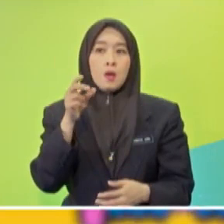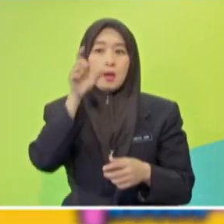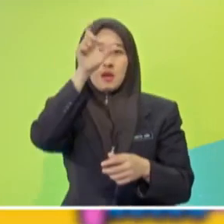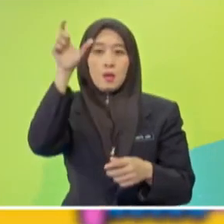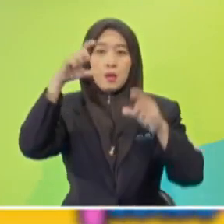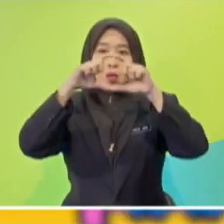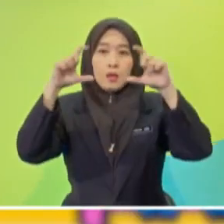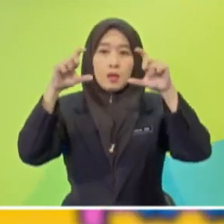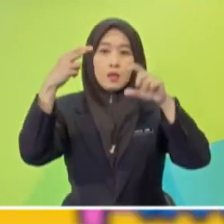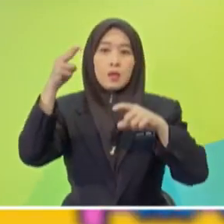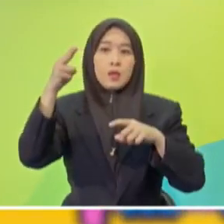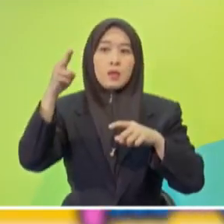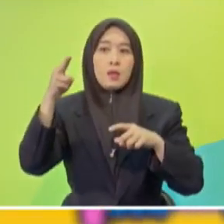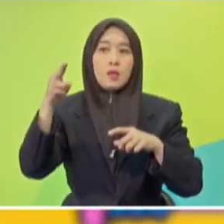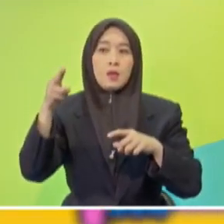juga